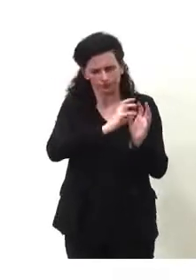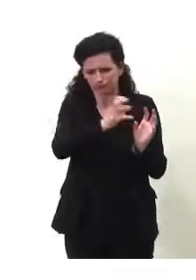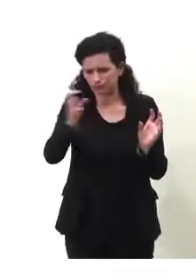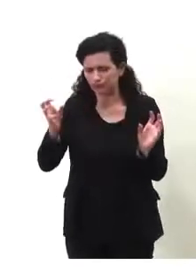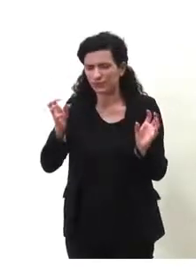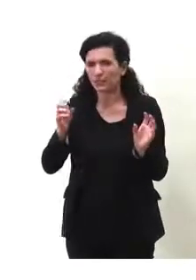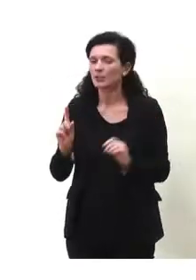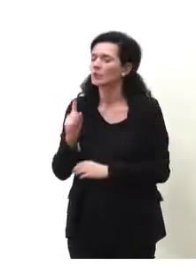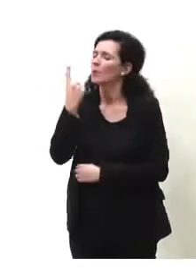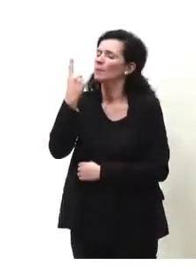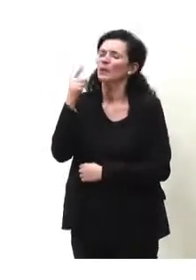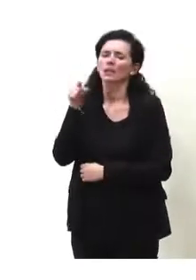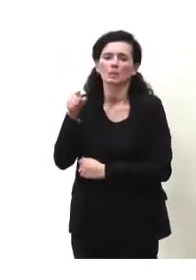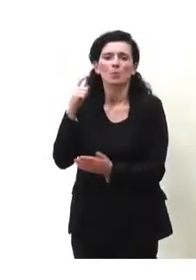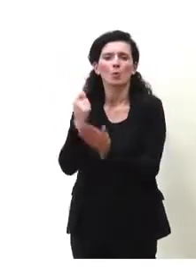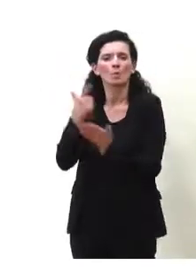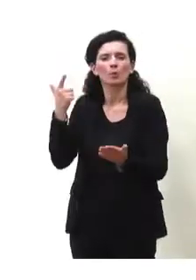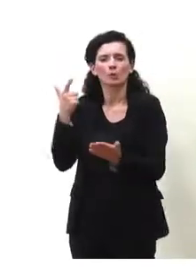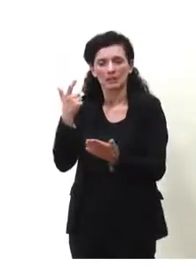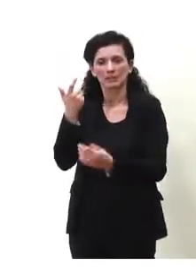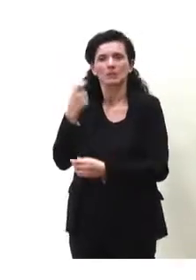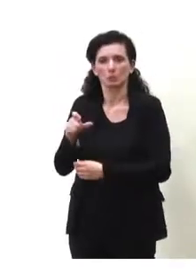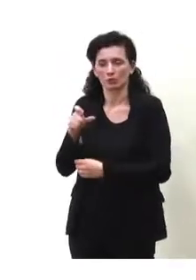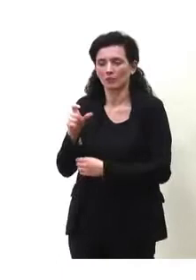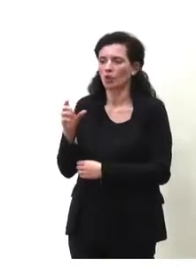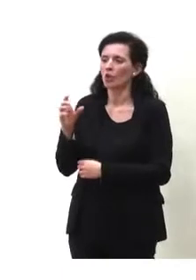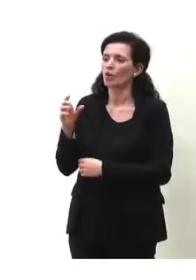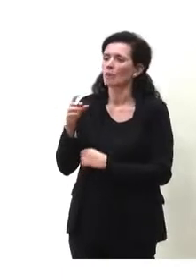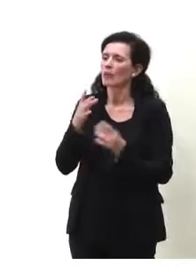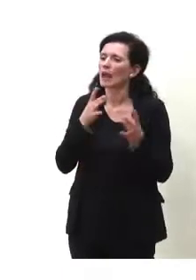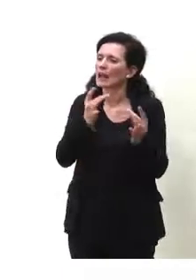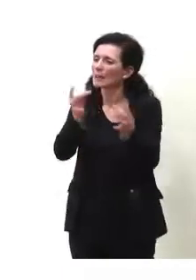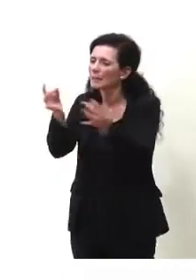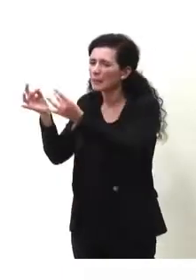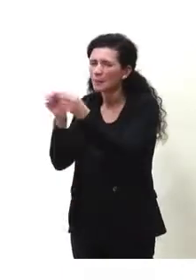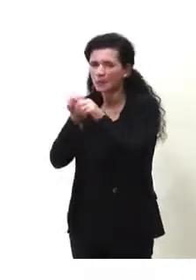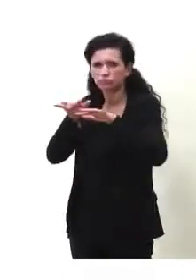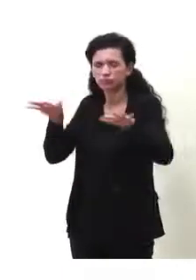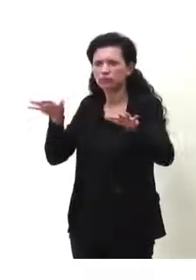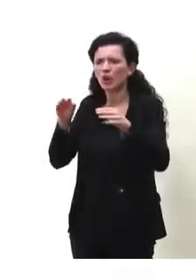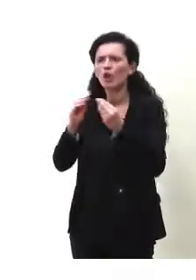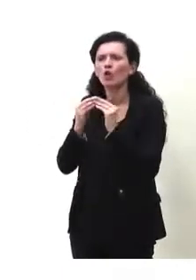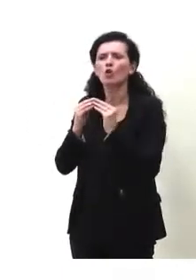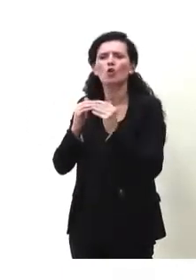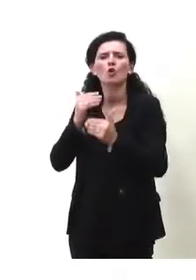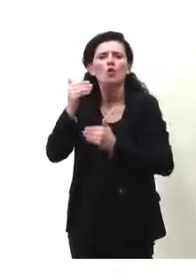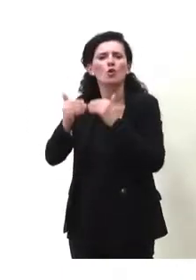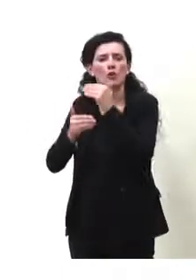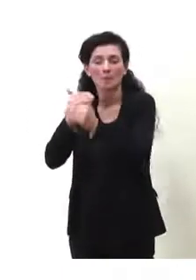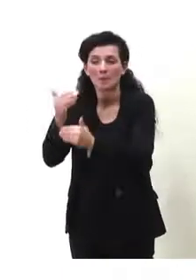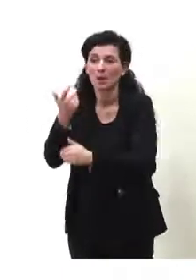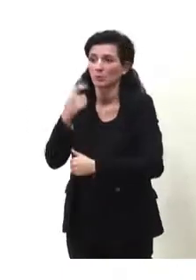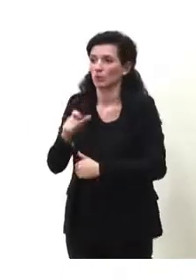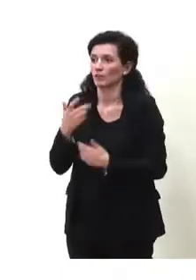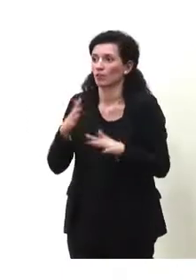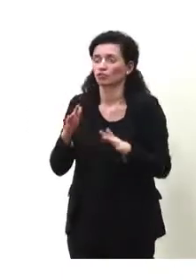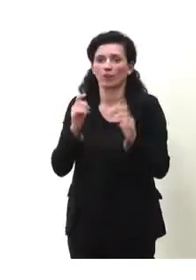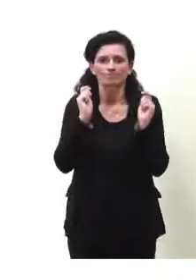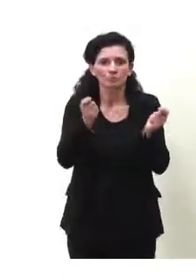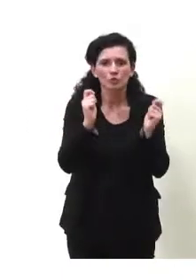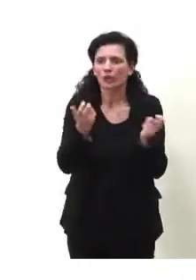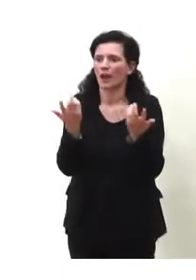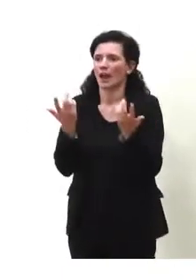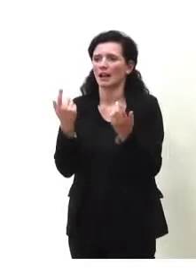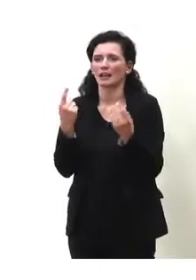andrà l'epidemia. E dopo però, anche nelle discussioni sui media, eccetera,